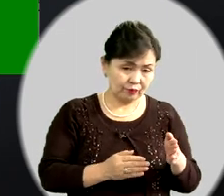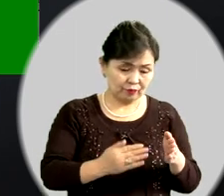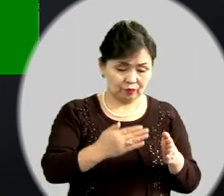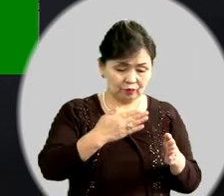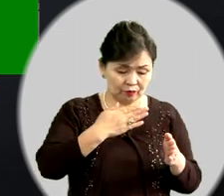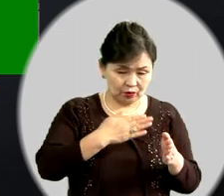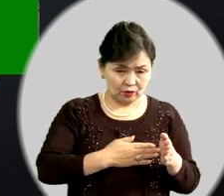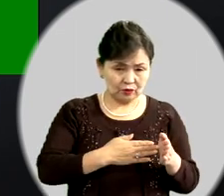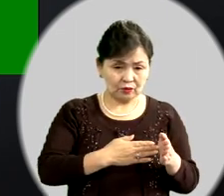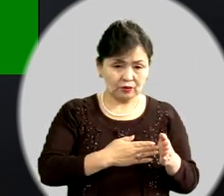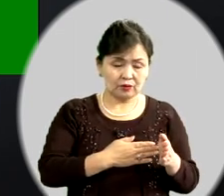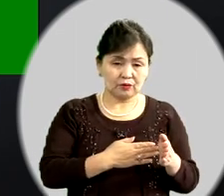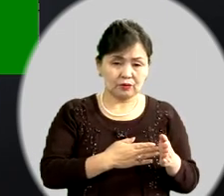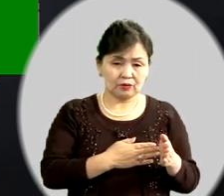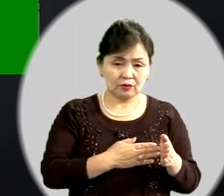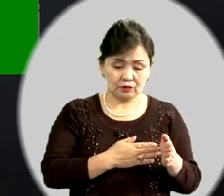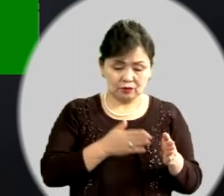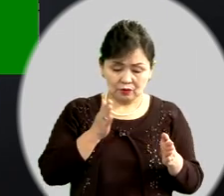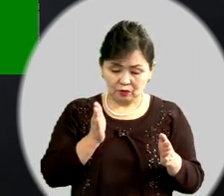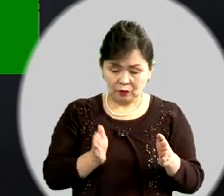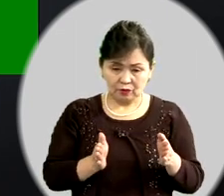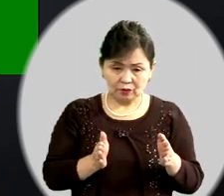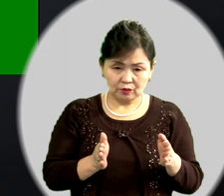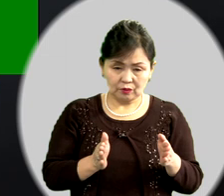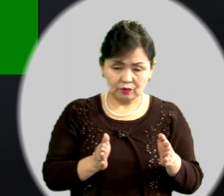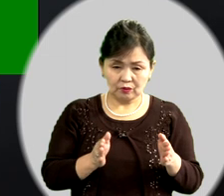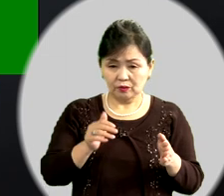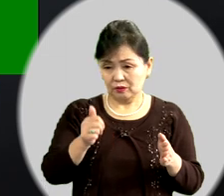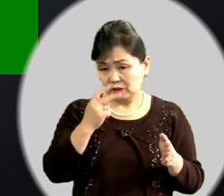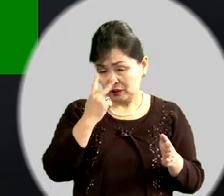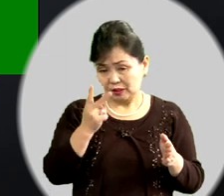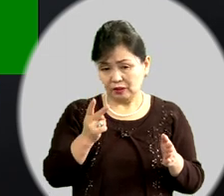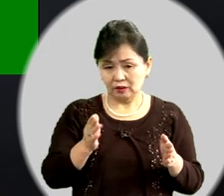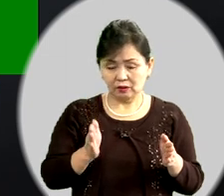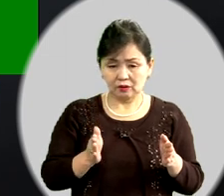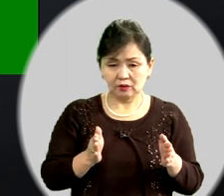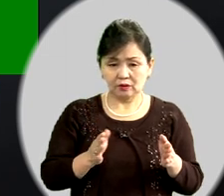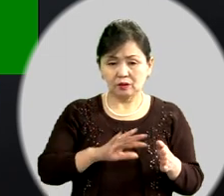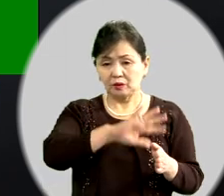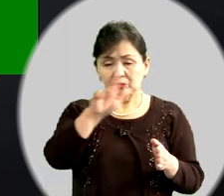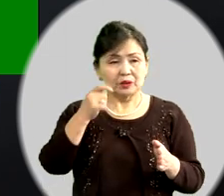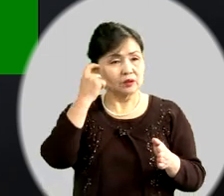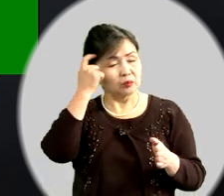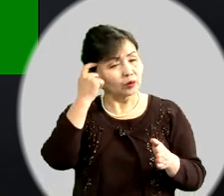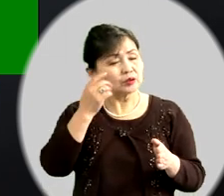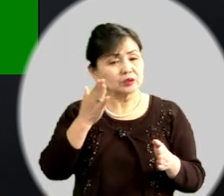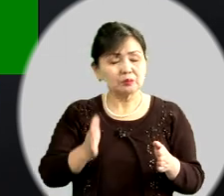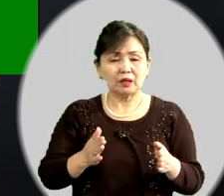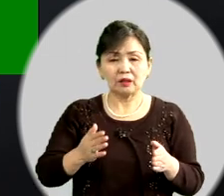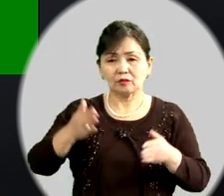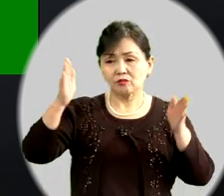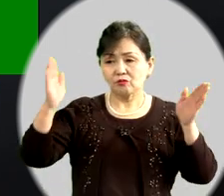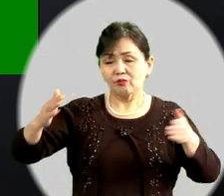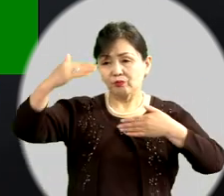хоёр дахь талс, гурав дахь талс. Эндээс ажиглахад талсууд одоо бидний төсөөлж байгаагаар өрөө